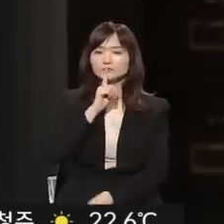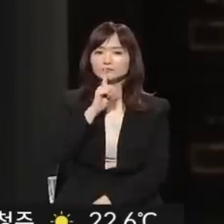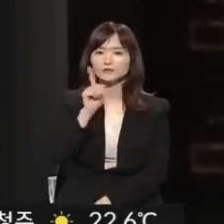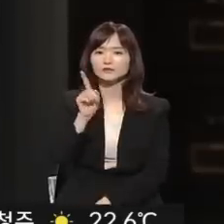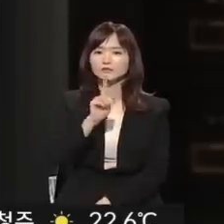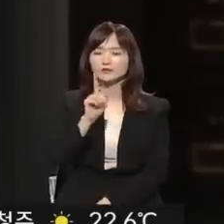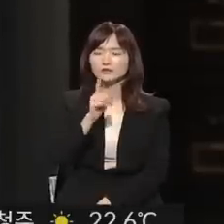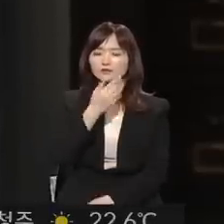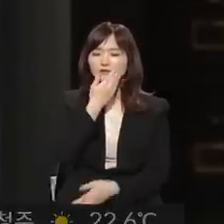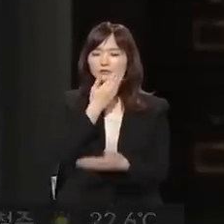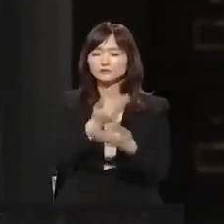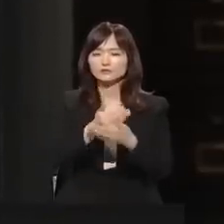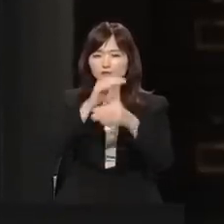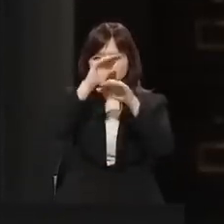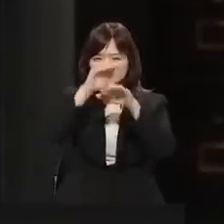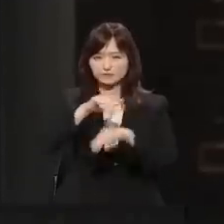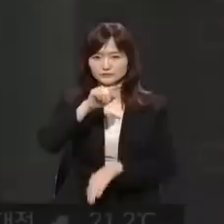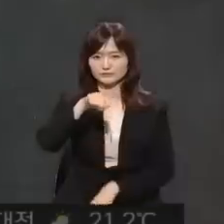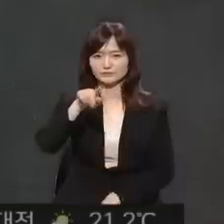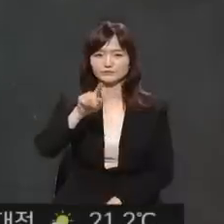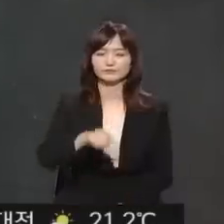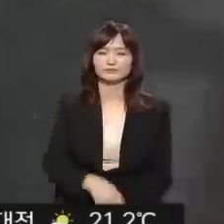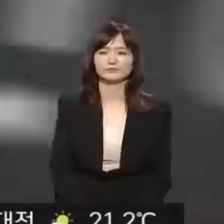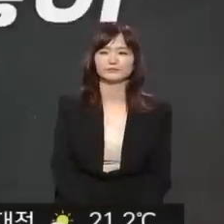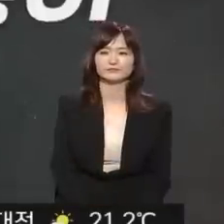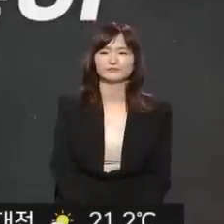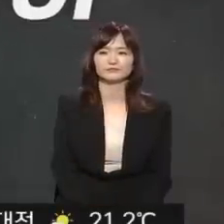하네요 체크 포인트 짚어보죠